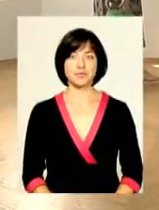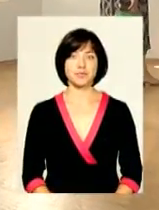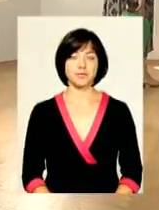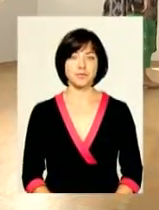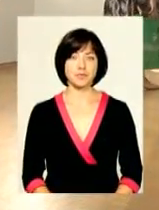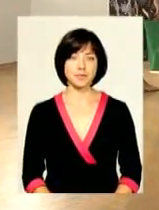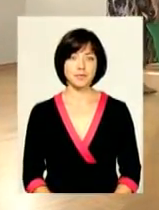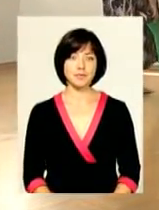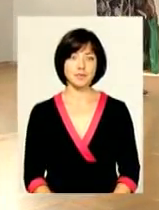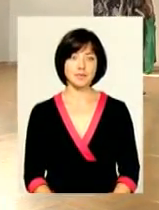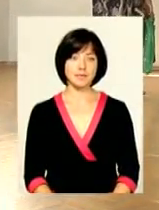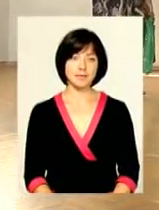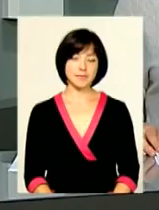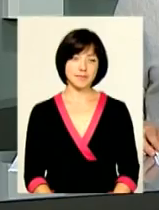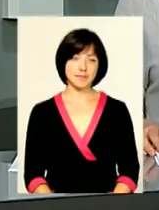для інформаційного випуску.